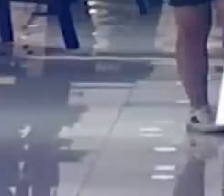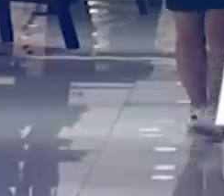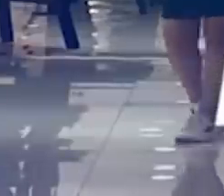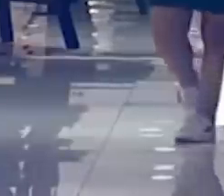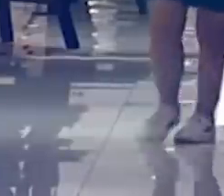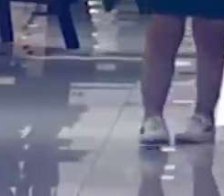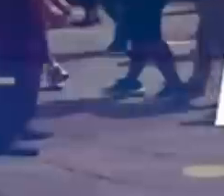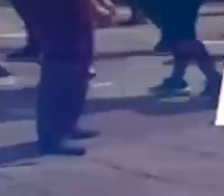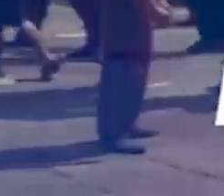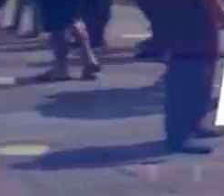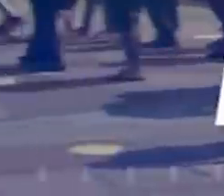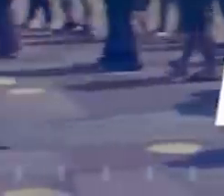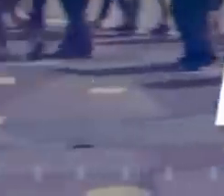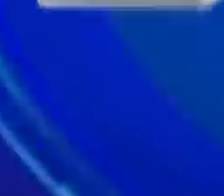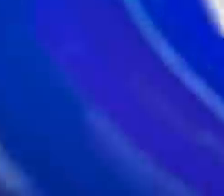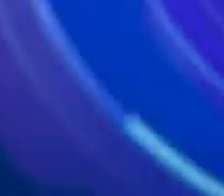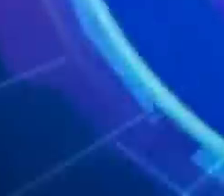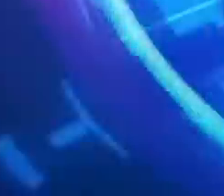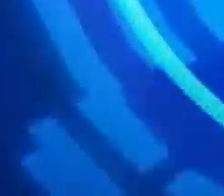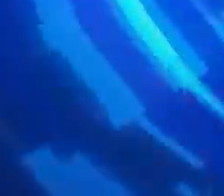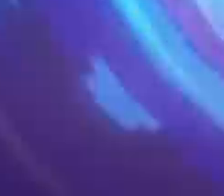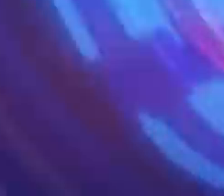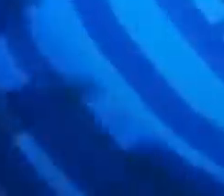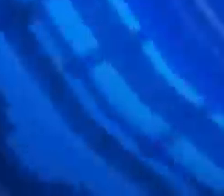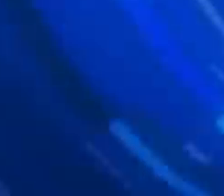pasyalan at establishmento dinagsa.